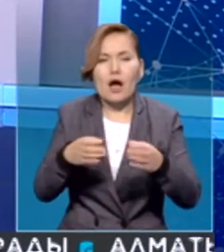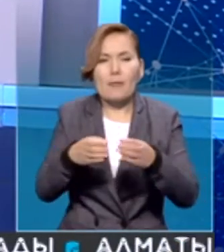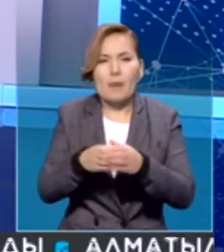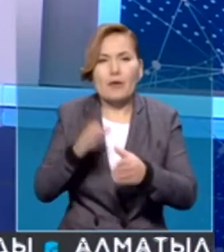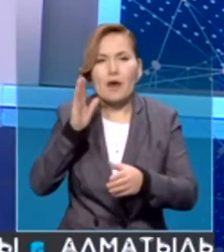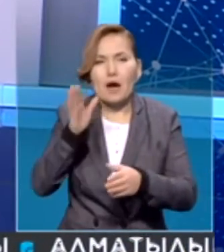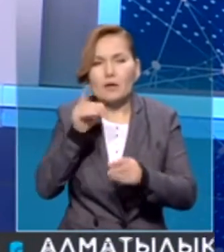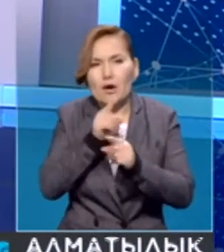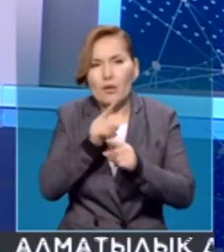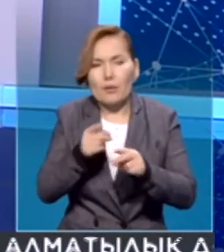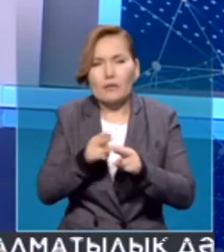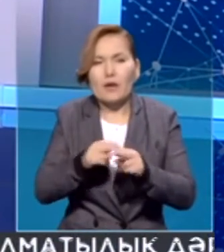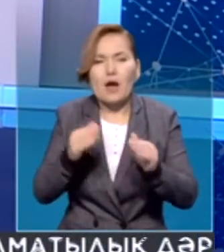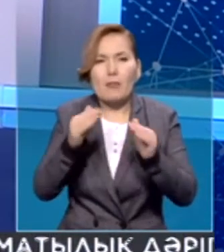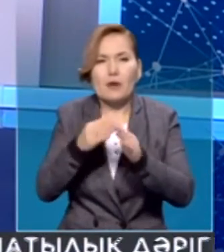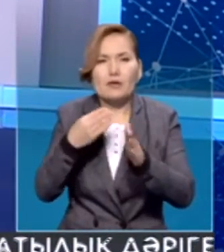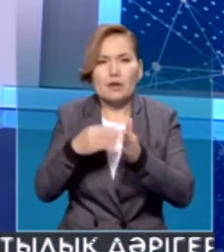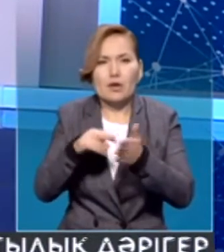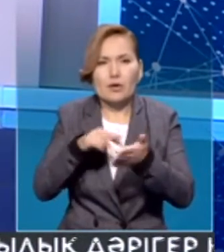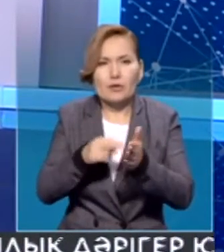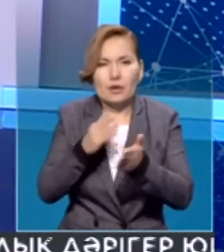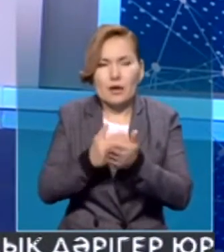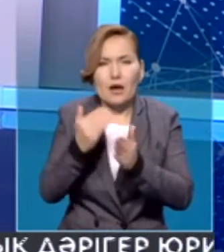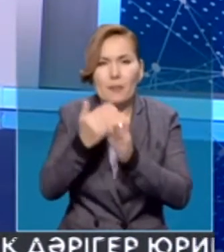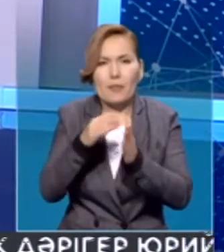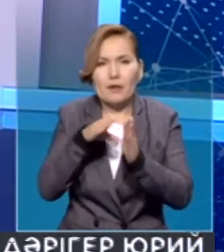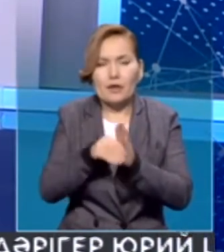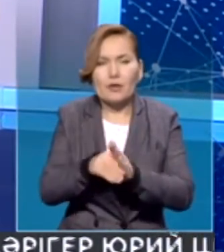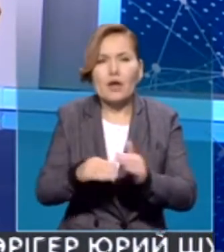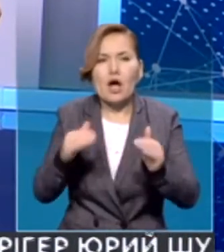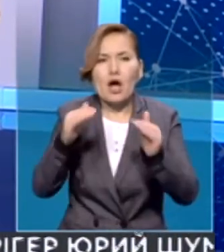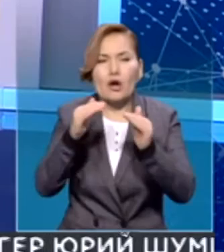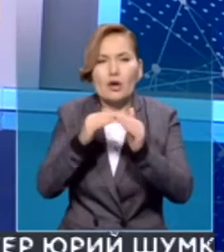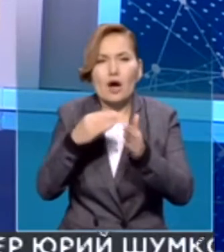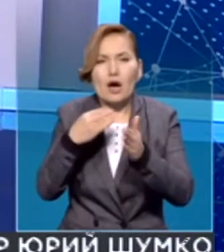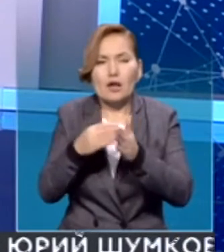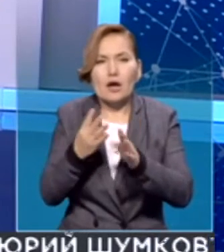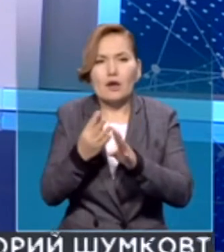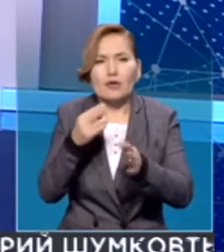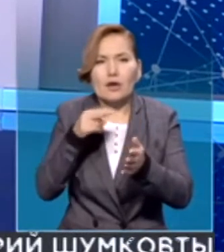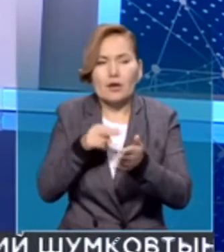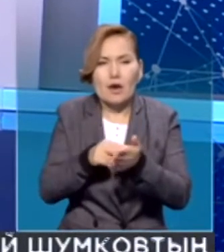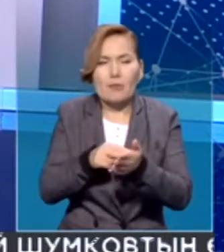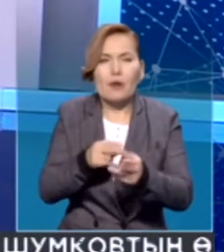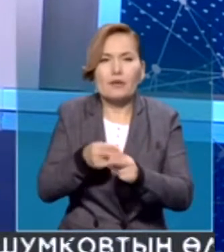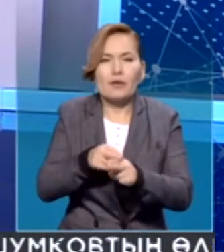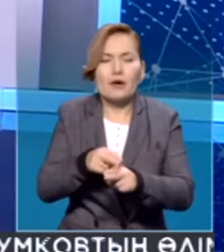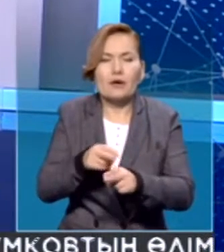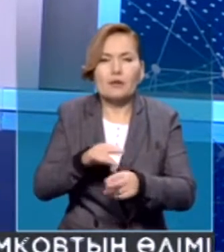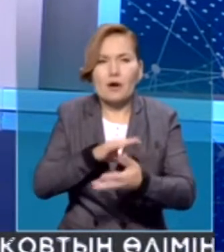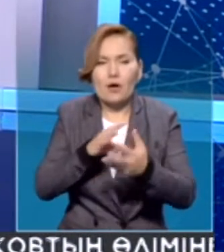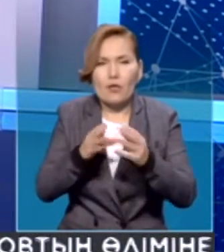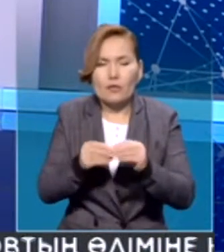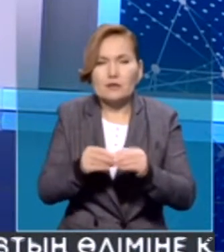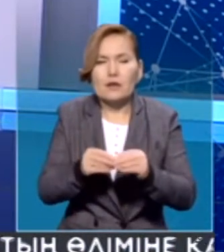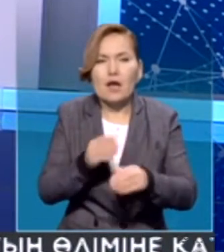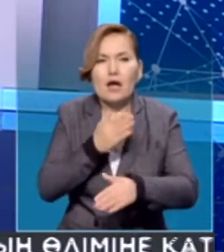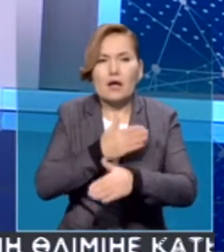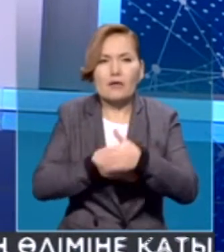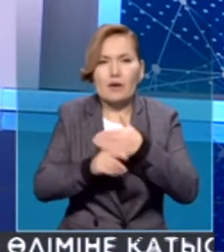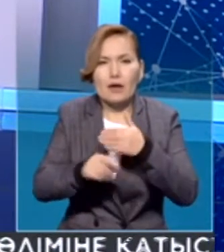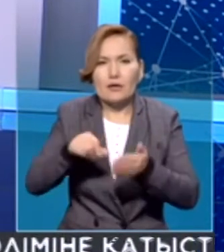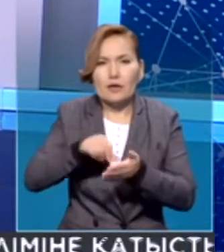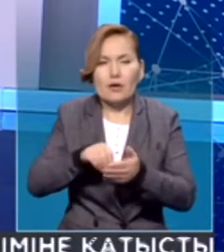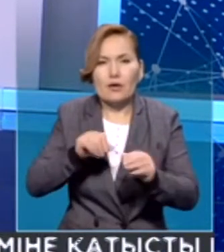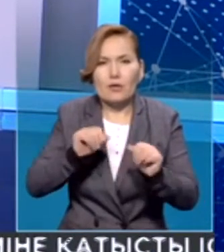тағы баспана сатып алуды жоспарлап отыр. Бағдарламаға үй алуға кезекте тұрған әлеуметтік осал топқа жататын азаматтар қатысалады. Бүгінгі